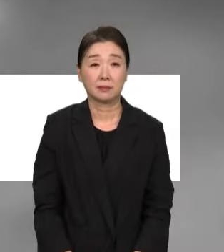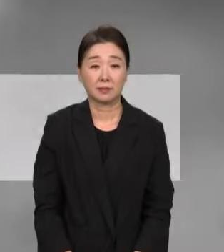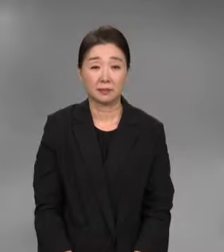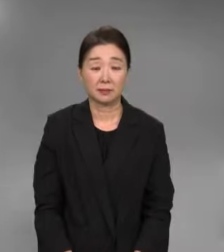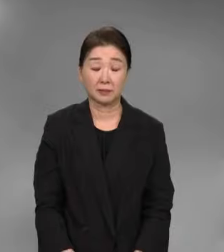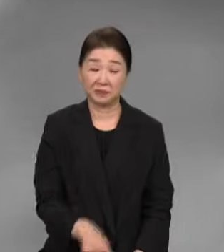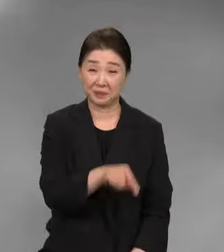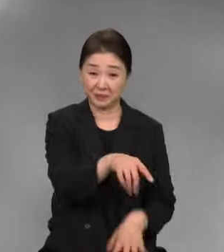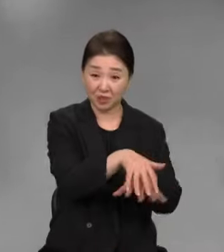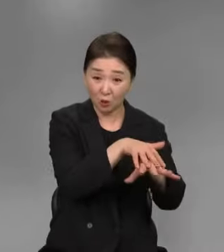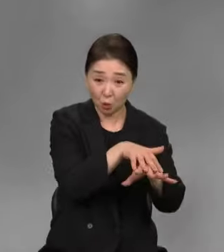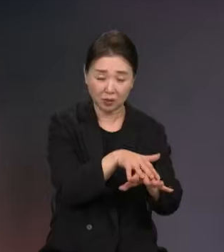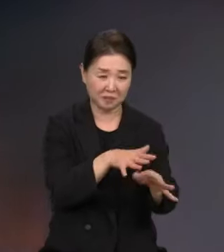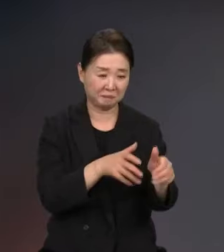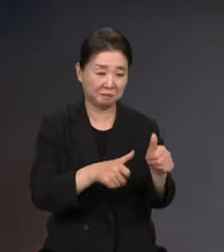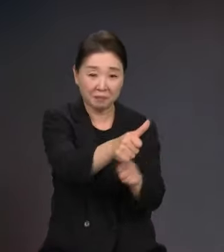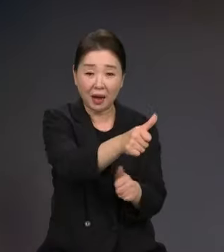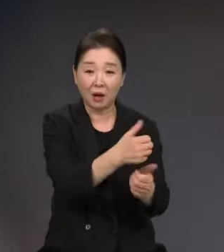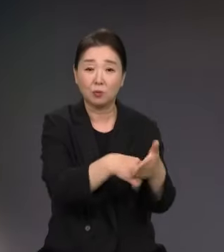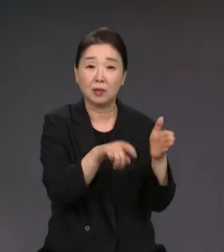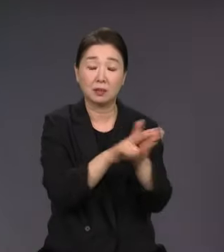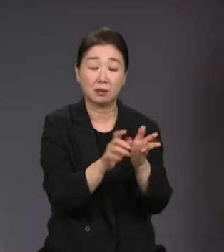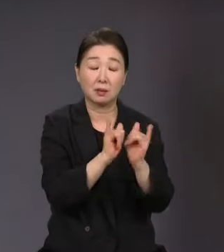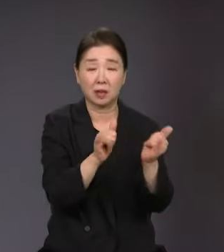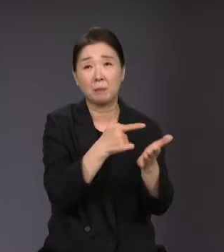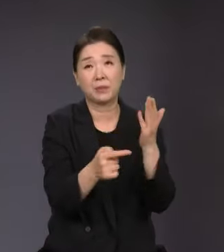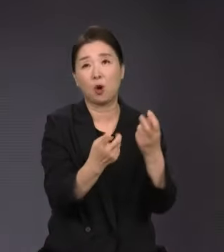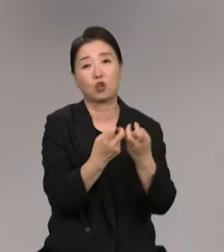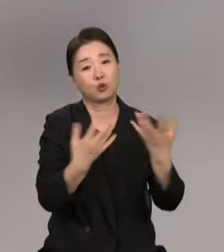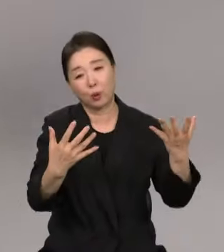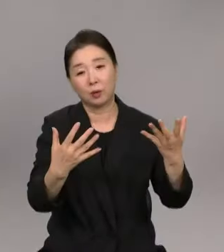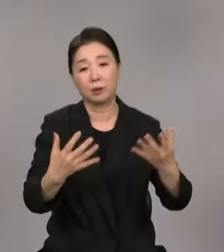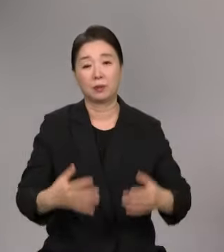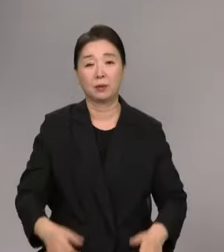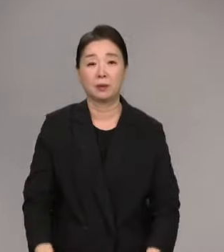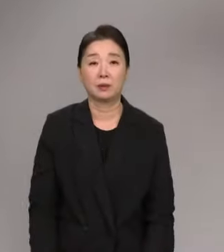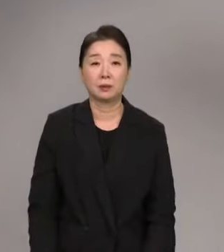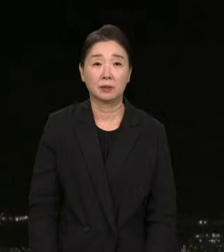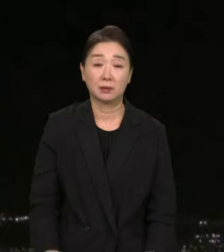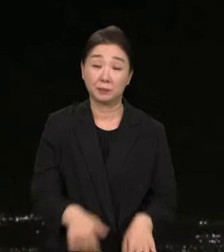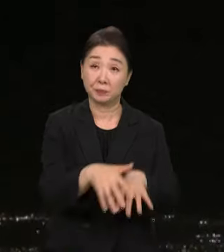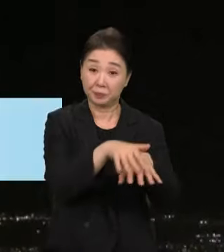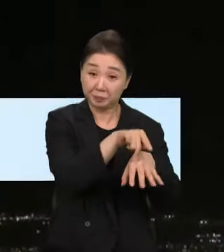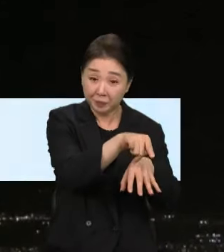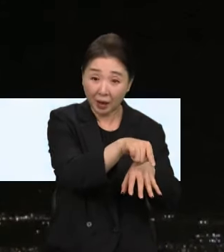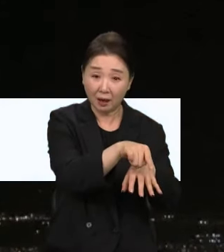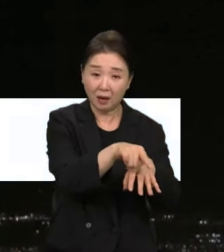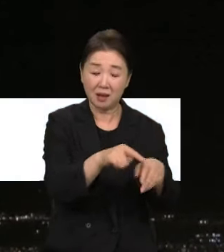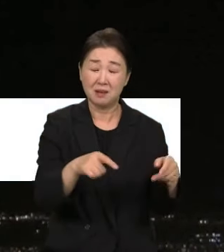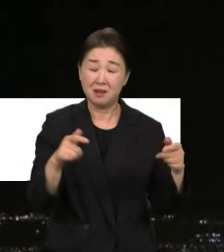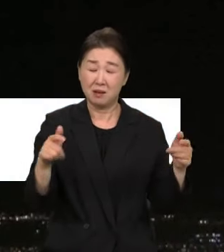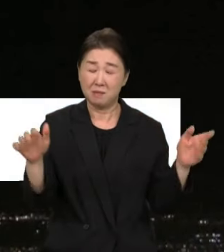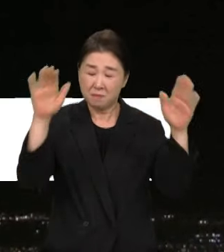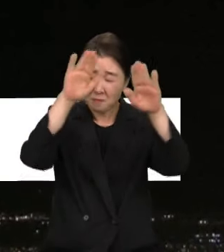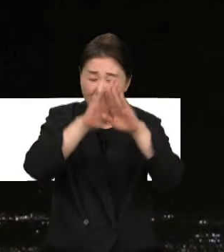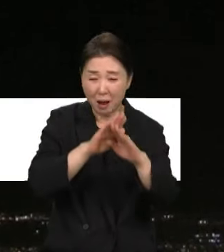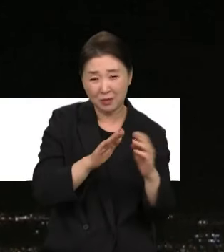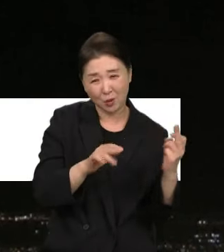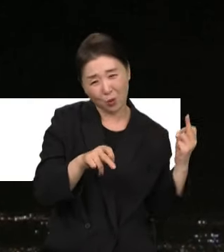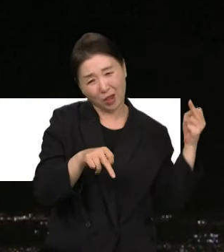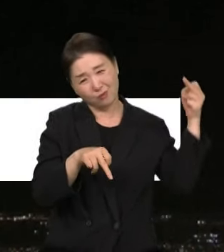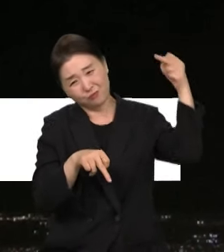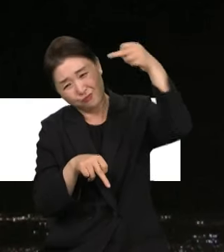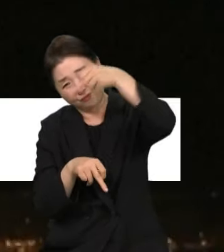헤라를 제거하기 위해서 민간인 피해는 감수해야 한다는 겁니다 헤즈볼라 측은 밤새 로스로 대응사격에